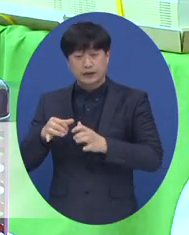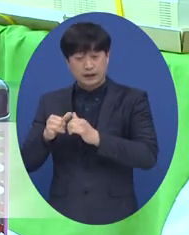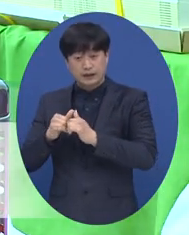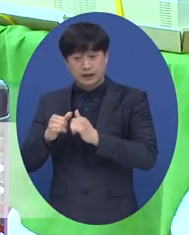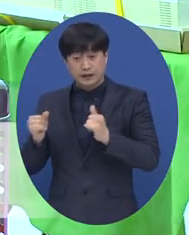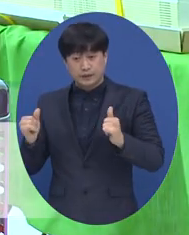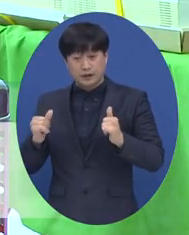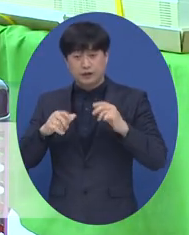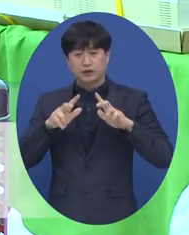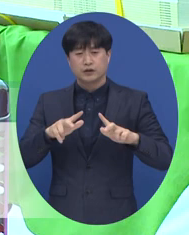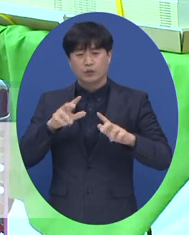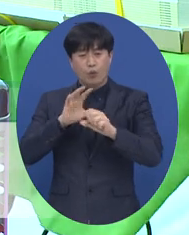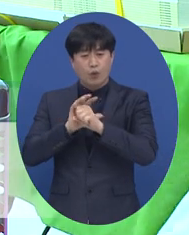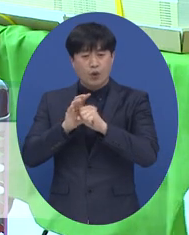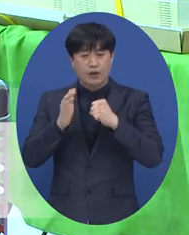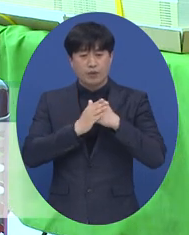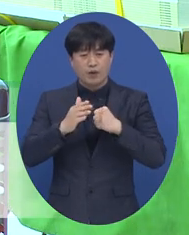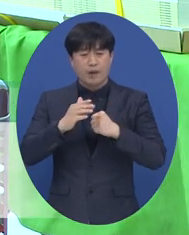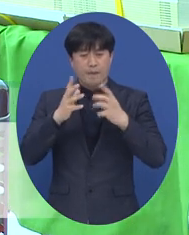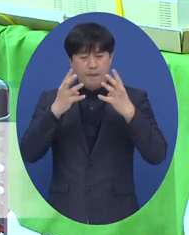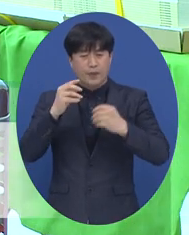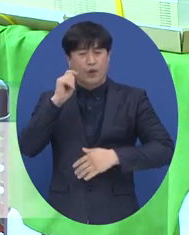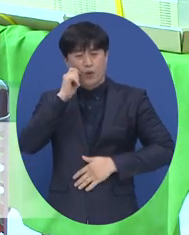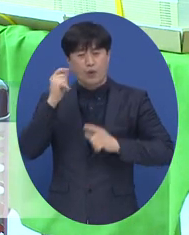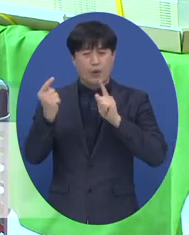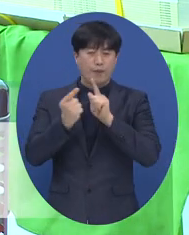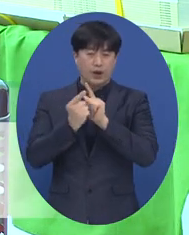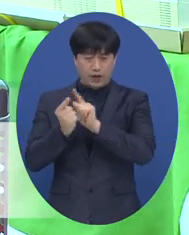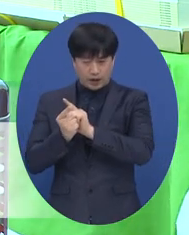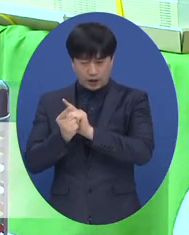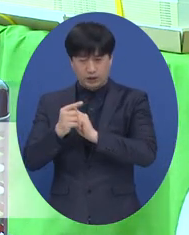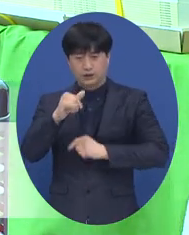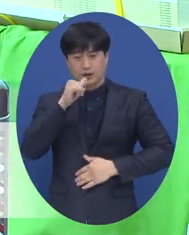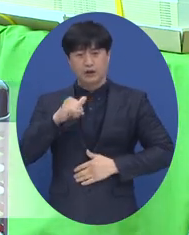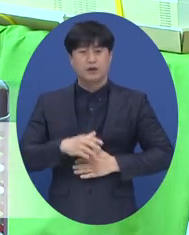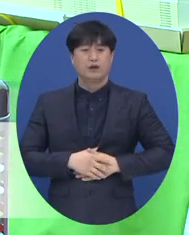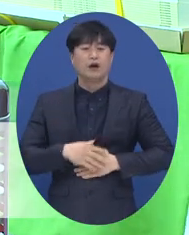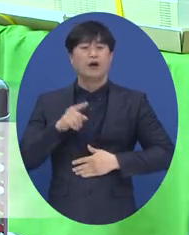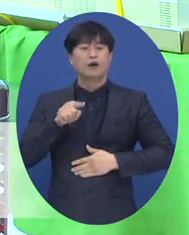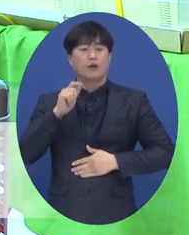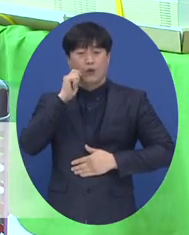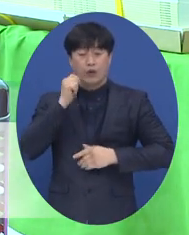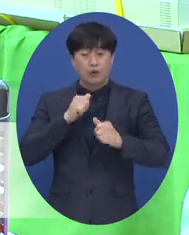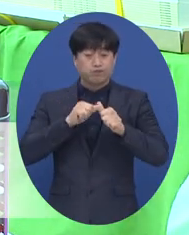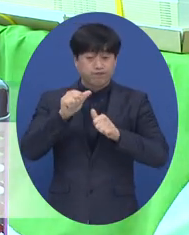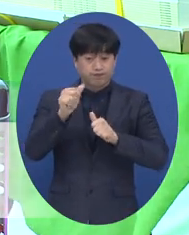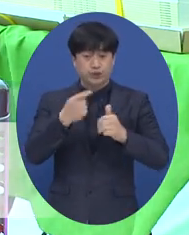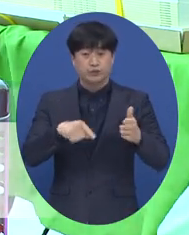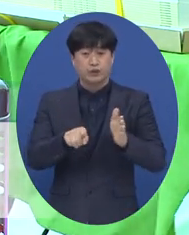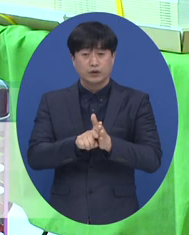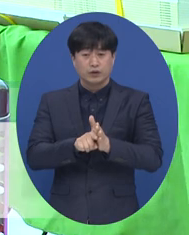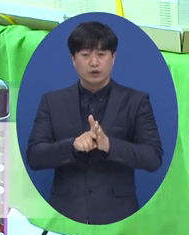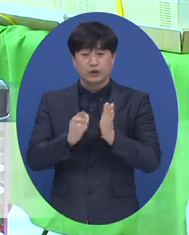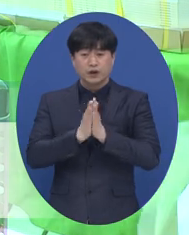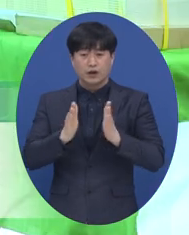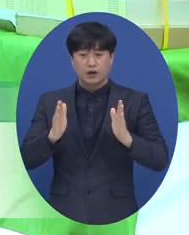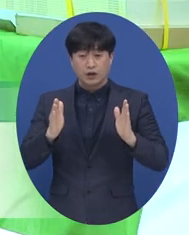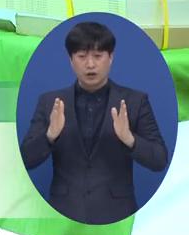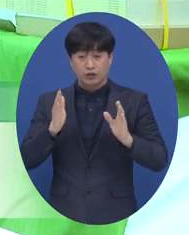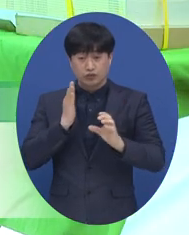소상공인들이 지금 현재 코로나19로 인해 상당히 좀 어려움에 처해 있는데요. 그러한 좀 어려움을 극복하기